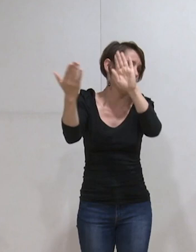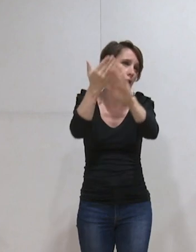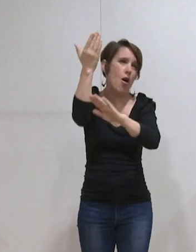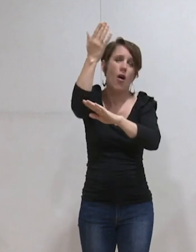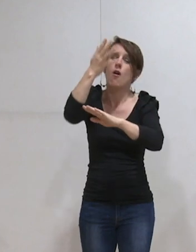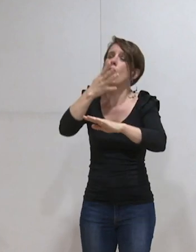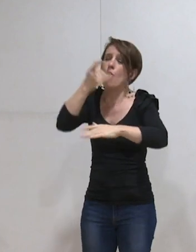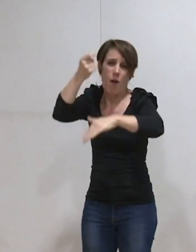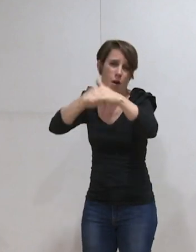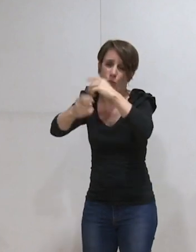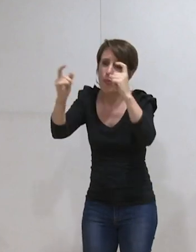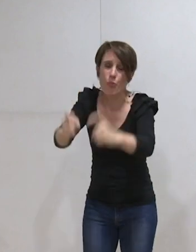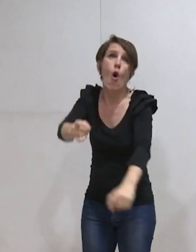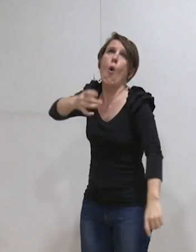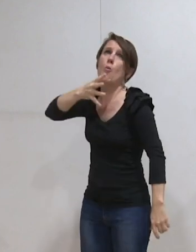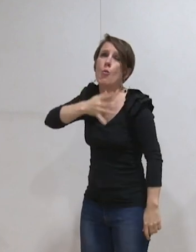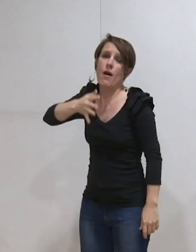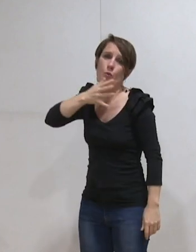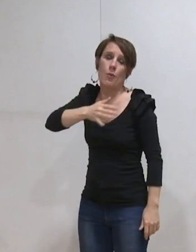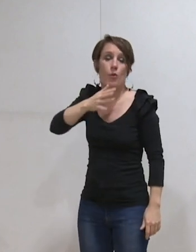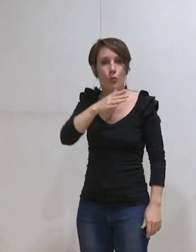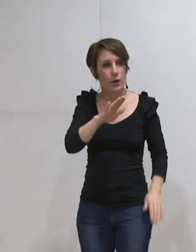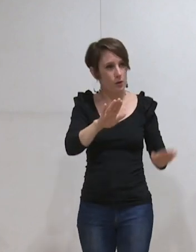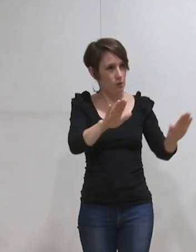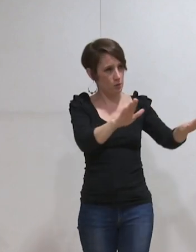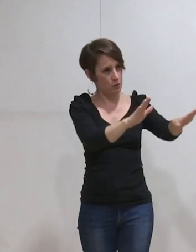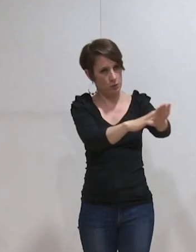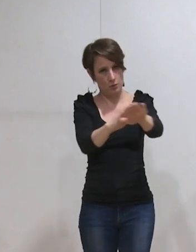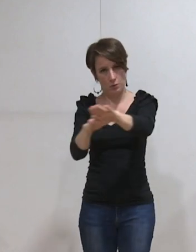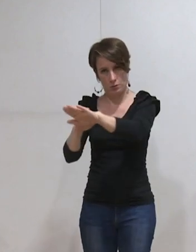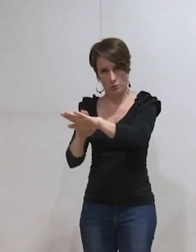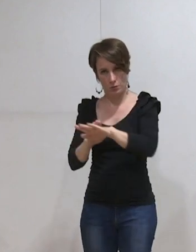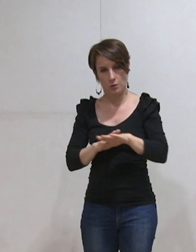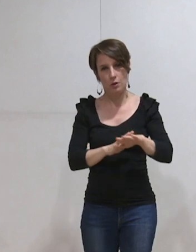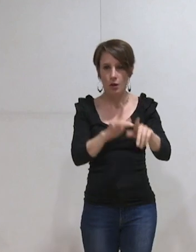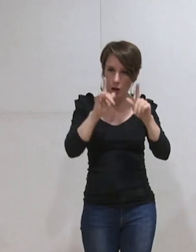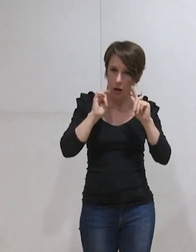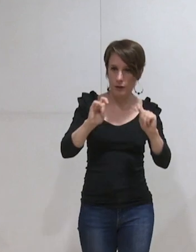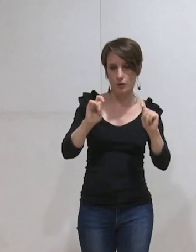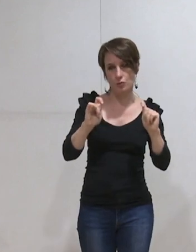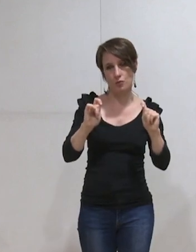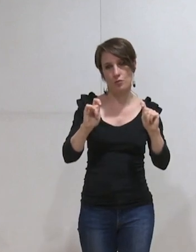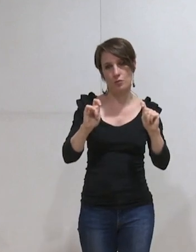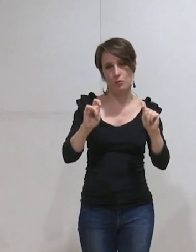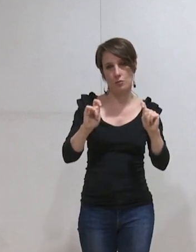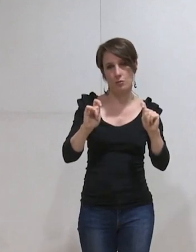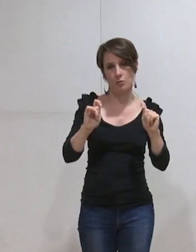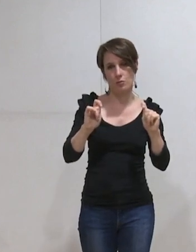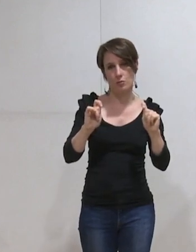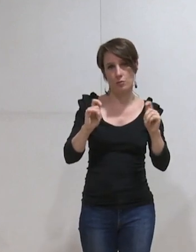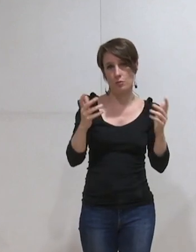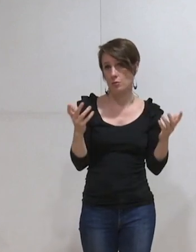dit sanctuarisation il y a peut-être aussi un corrélatif à mettre en avant aussi c'est qu'est-ce que l'on veut du